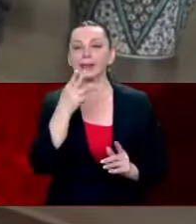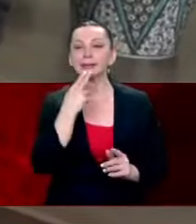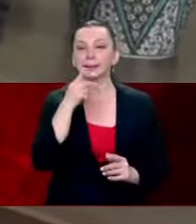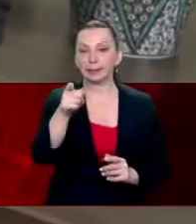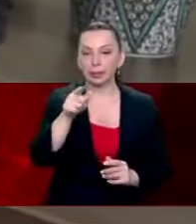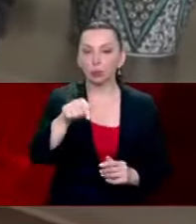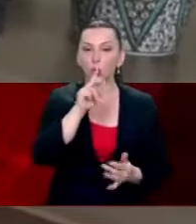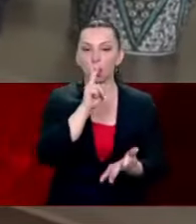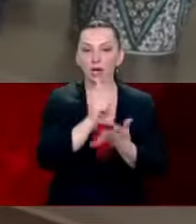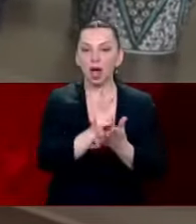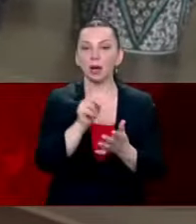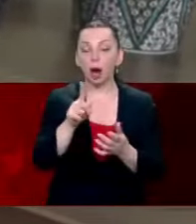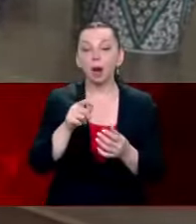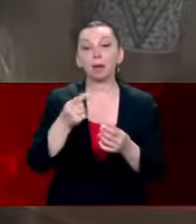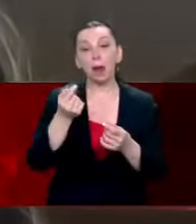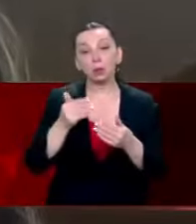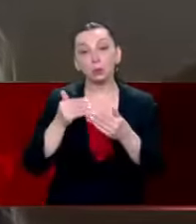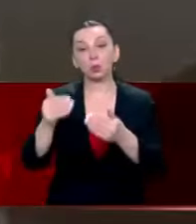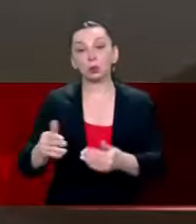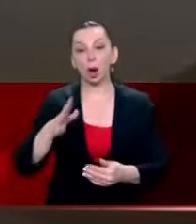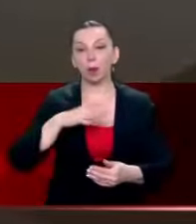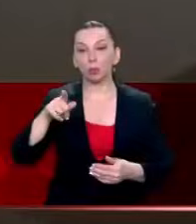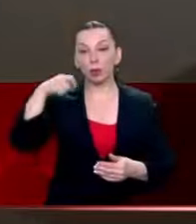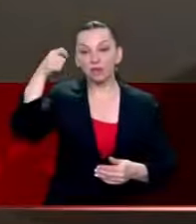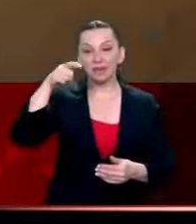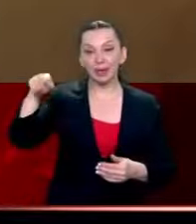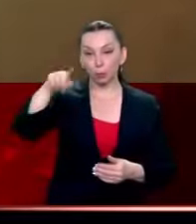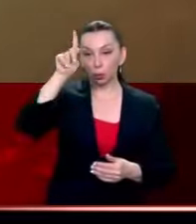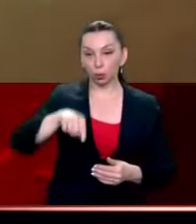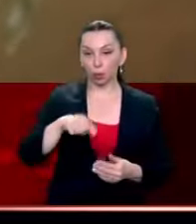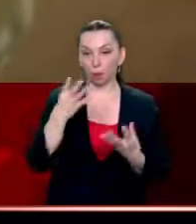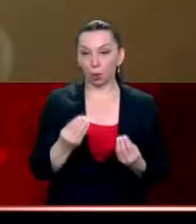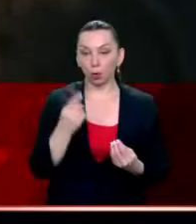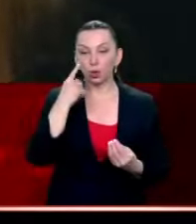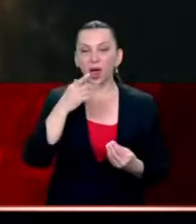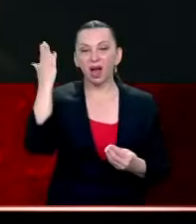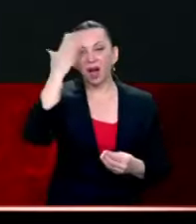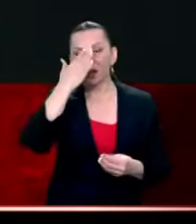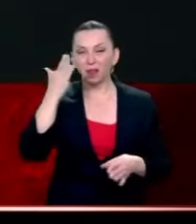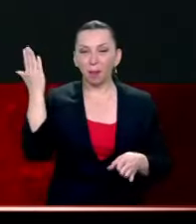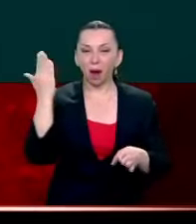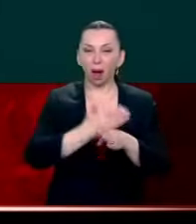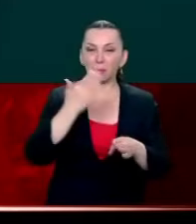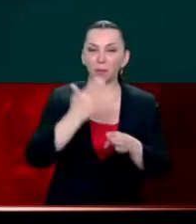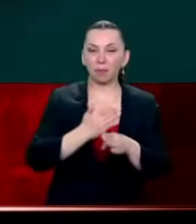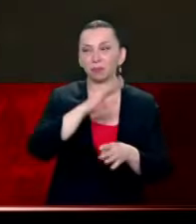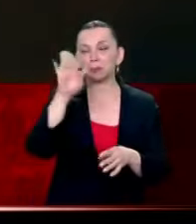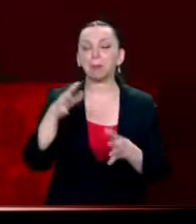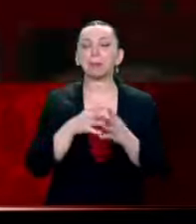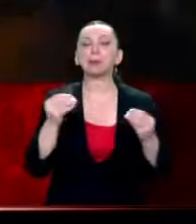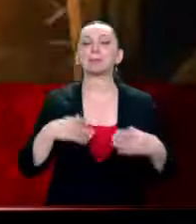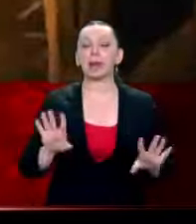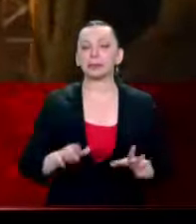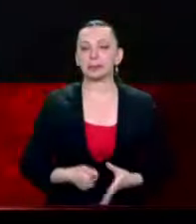bu kararı da uzatmak istiyor. Çünkü bu film gündemde olduğu sürece karalama kampanyaları bitmeyecek. Yollar.